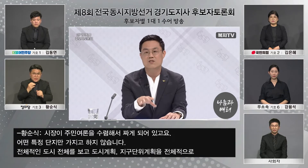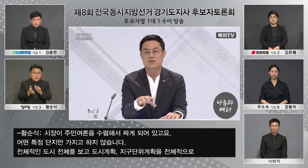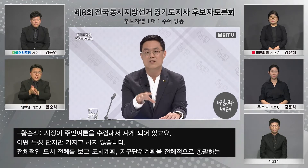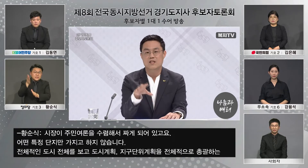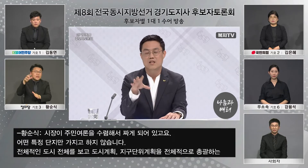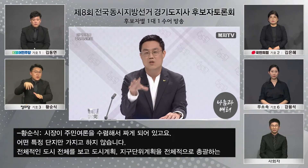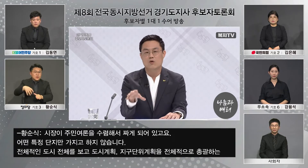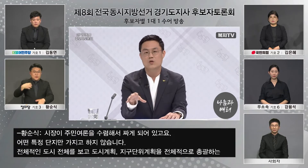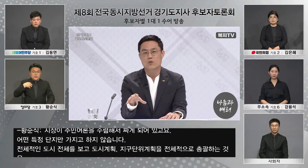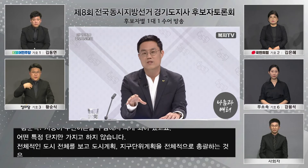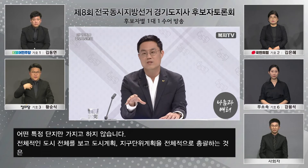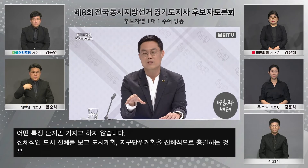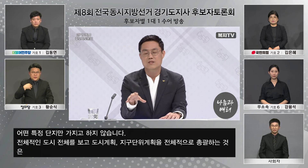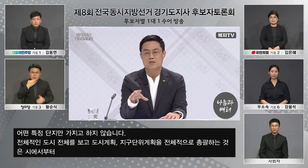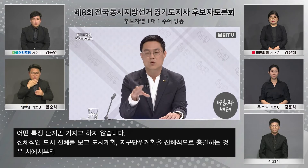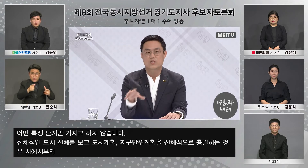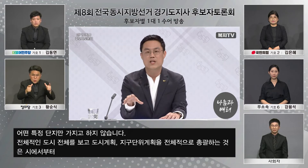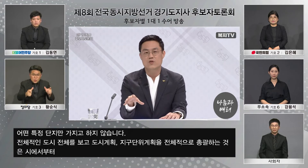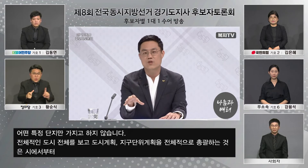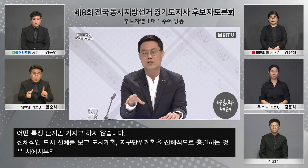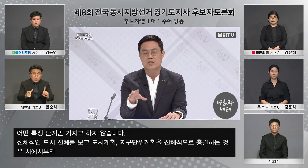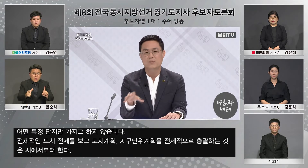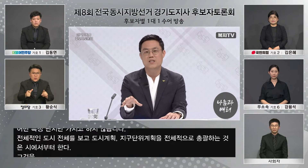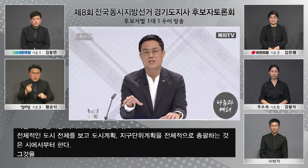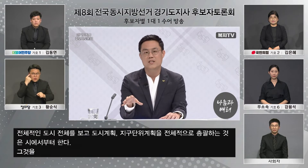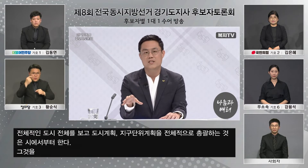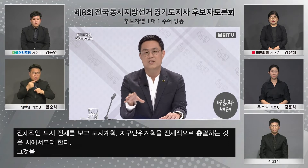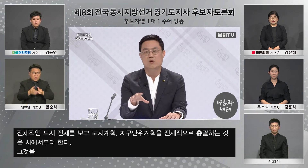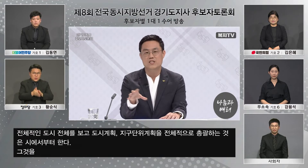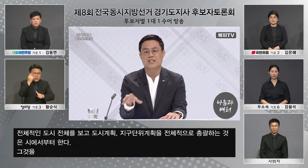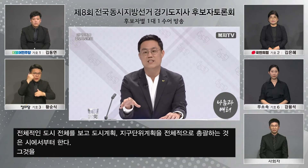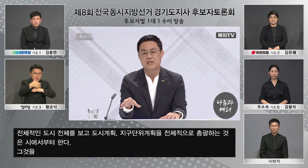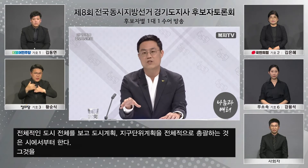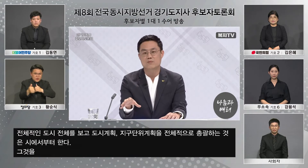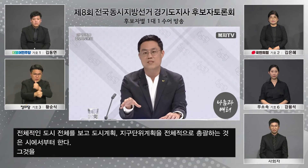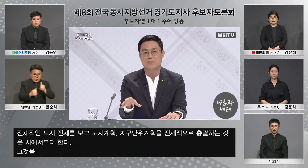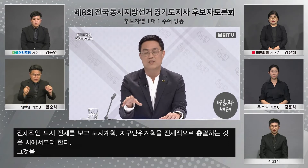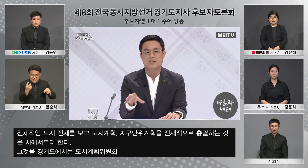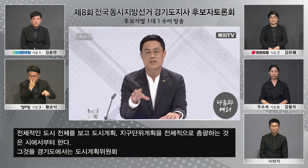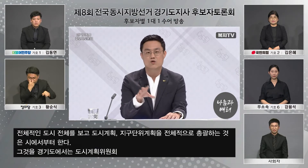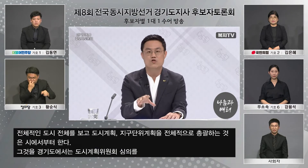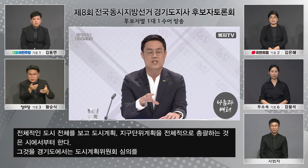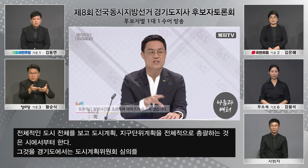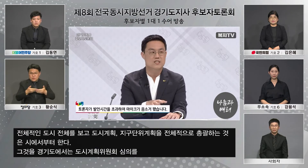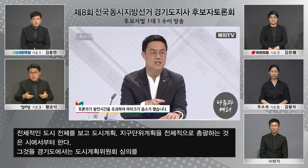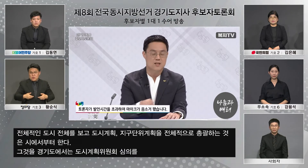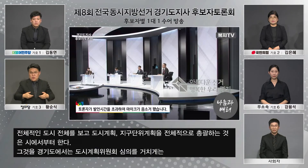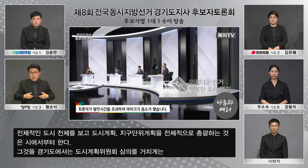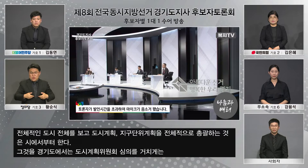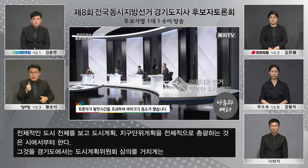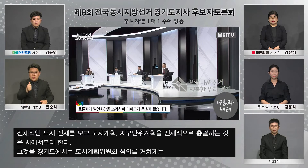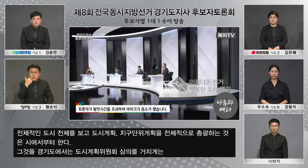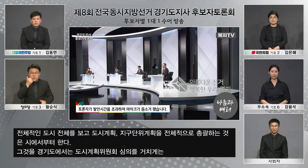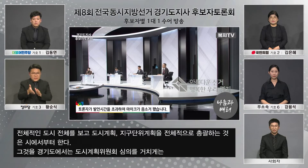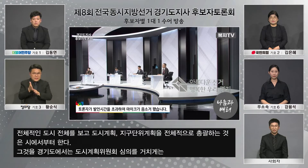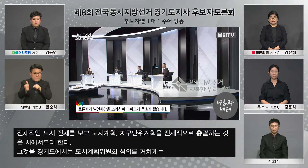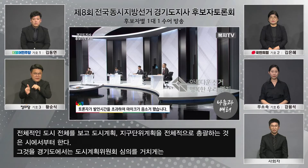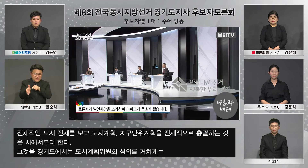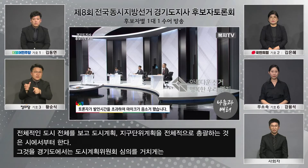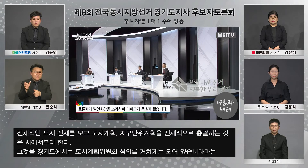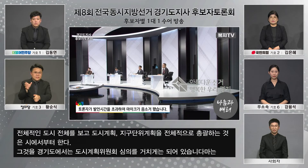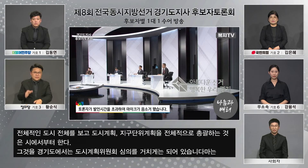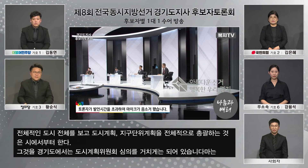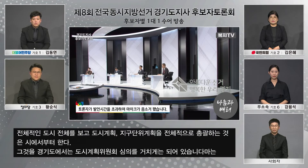한다. 그것을 경기도에서는 도시계획위원회 심의를 거치게는 되어 있습니다만은 주체는 시다라고 합니다. 이건 넓이에